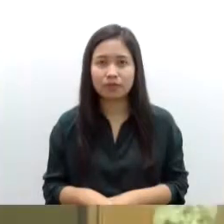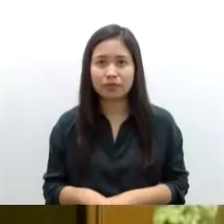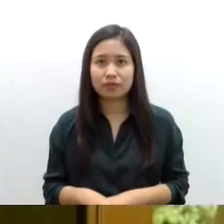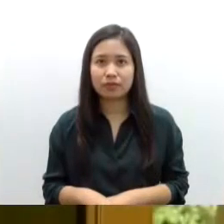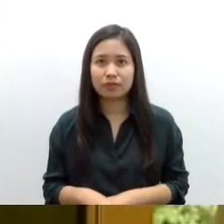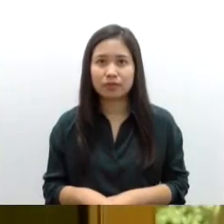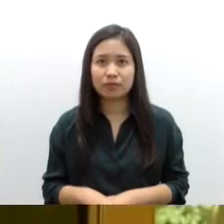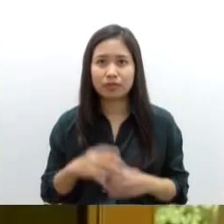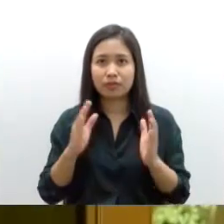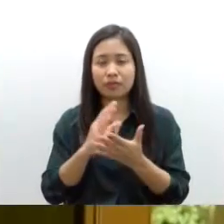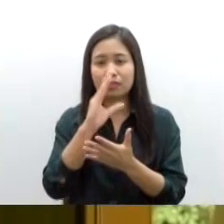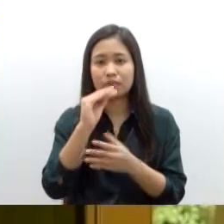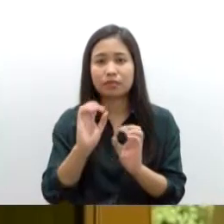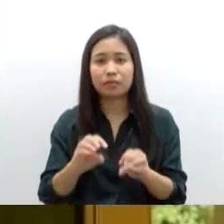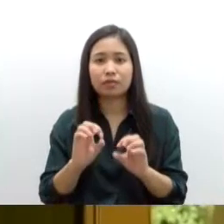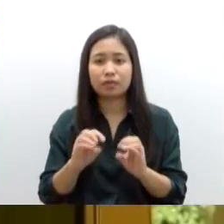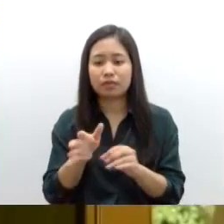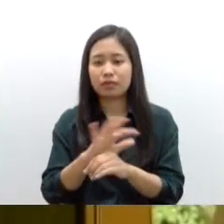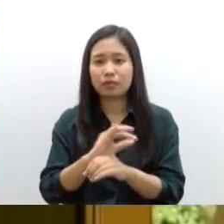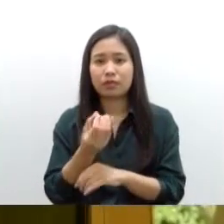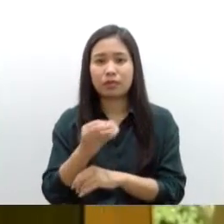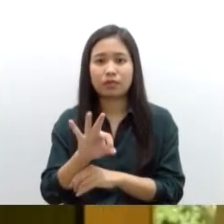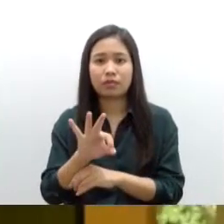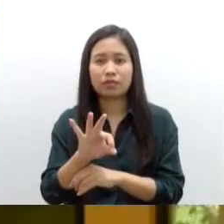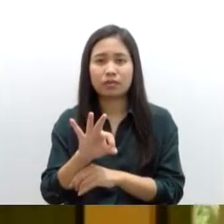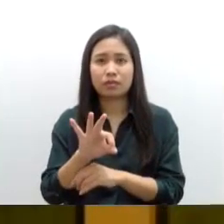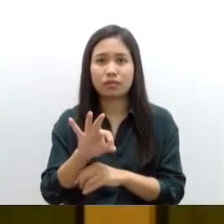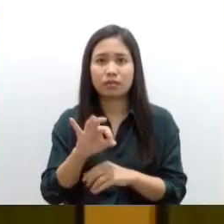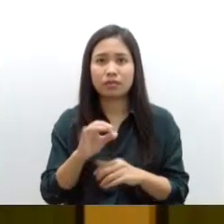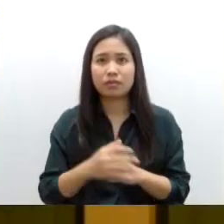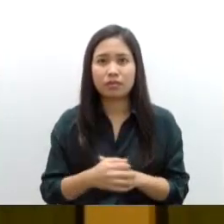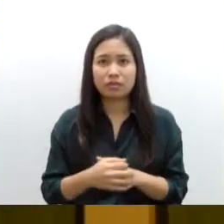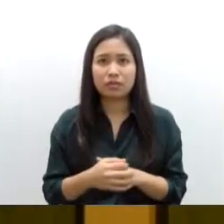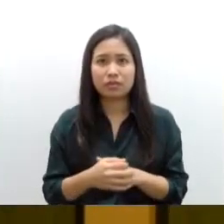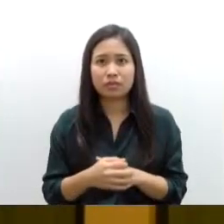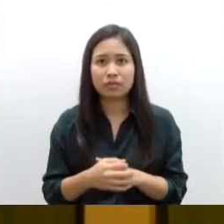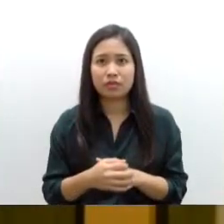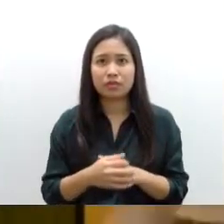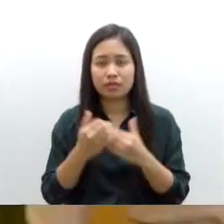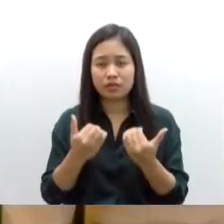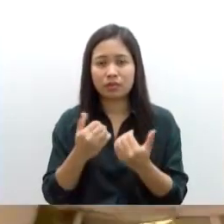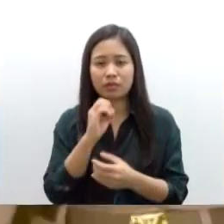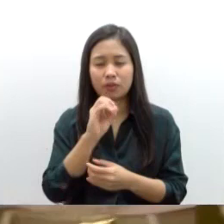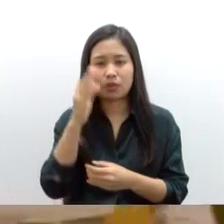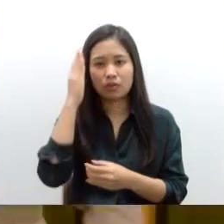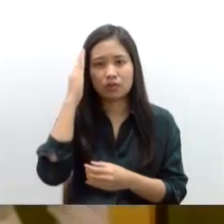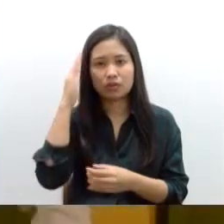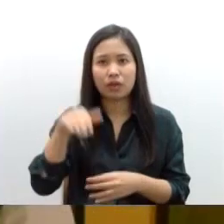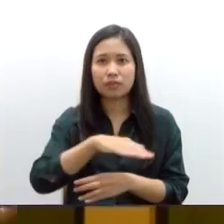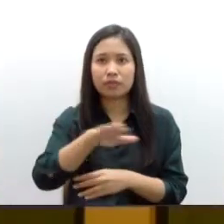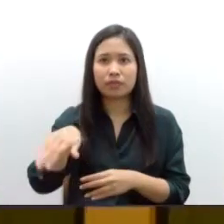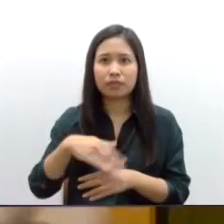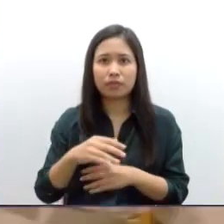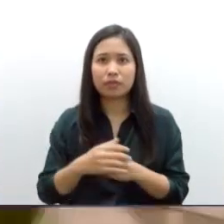ในการเรียนการสอนในช่วงวิกฤตโควิด-19 นะครับต้องเรียนให้ทุกท่านทราบอีกครั้งหนึ่งน